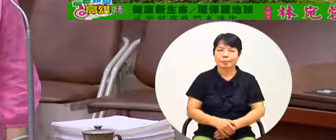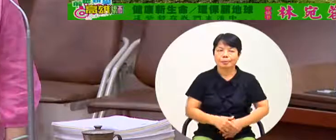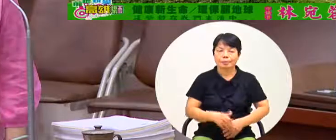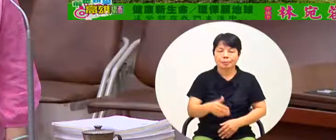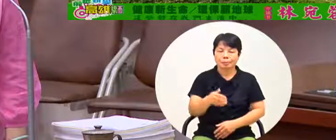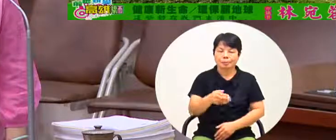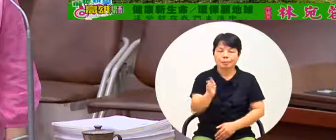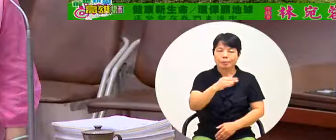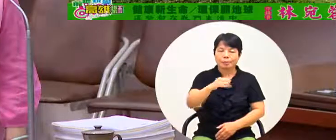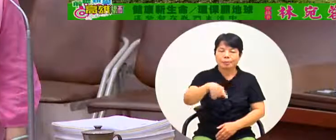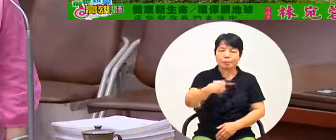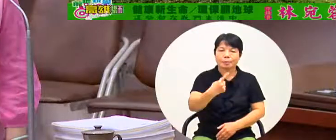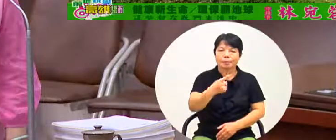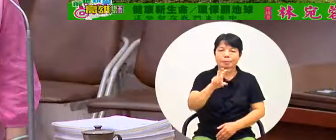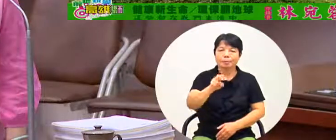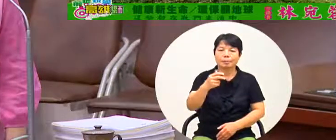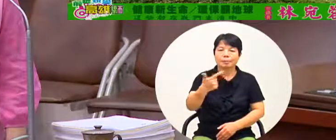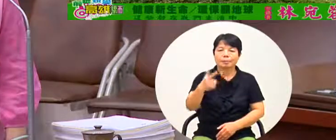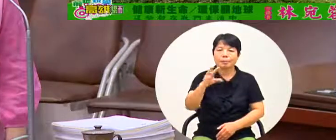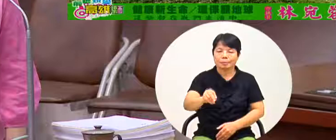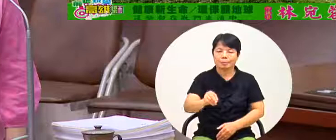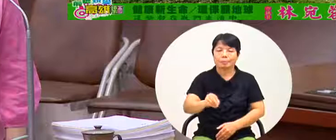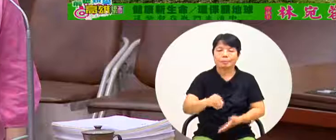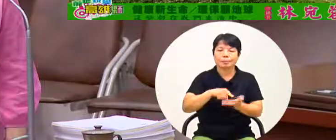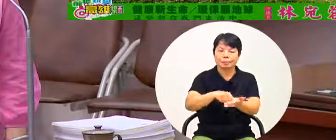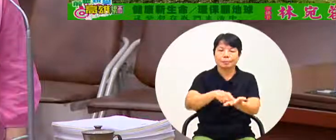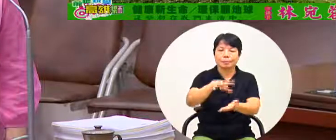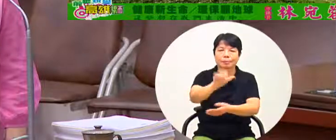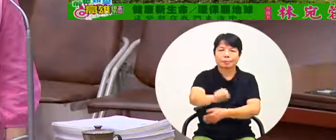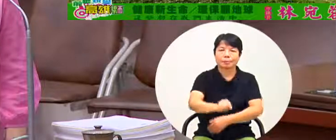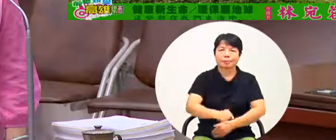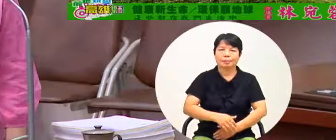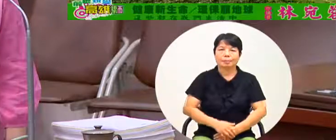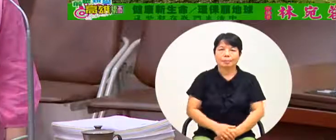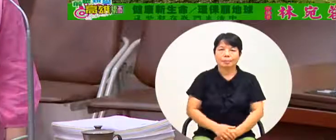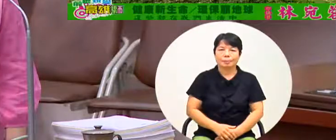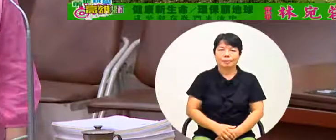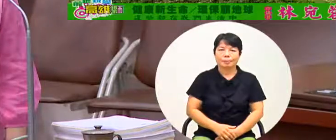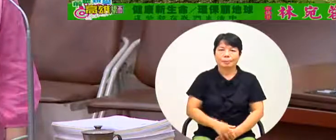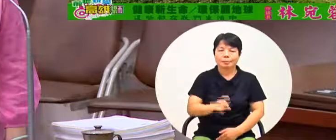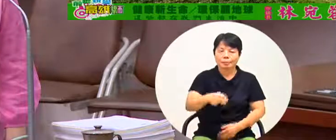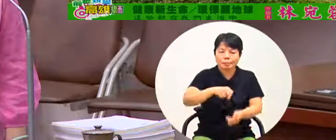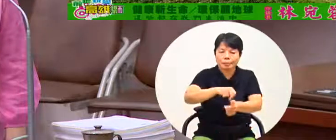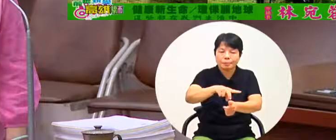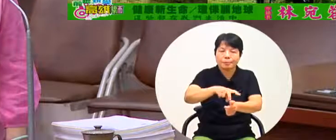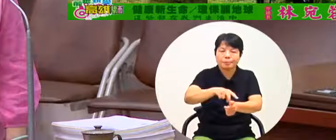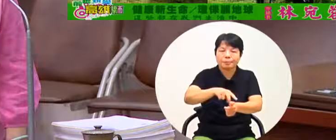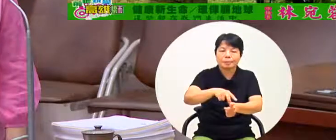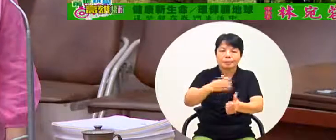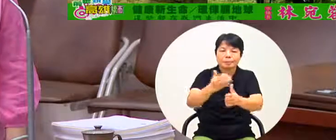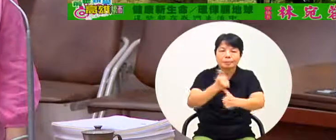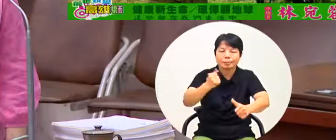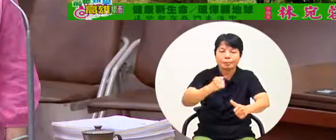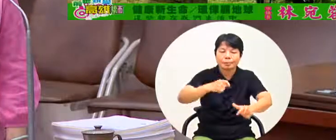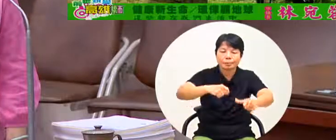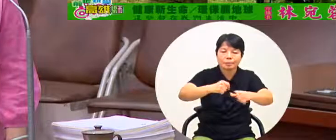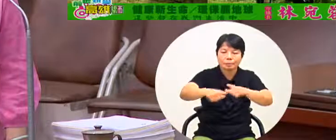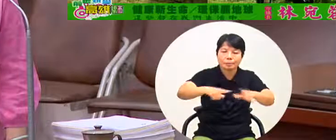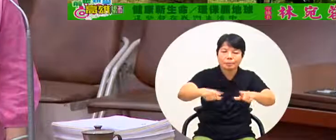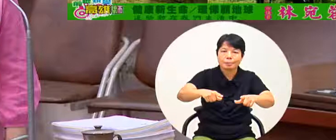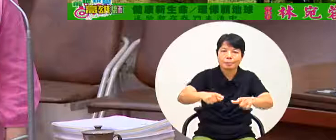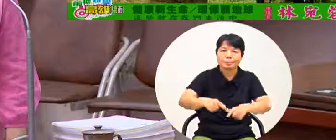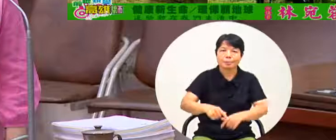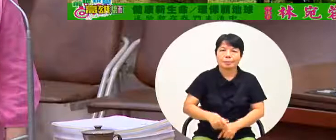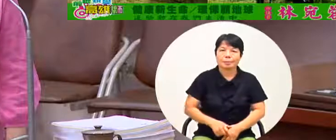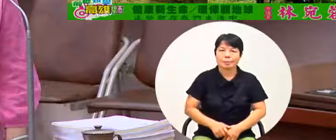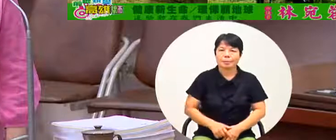9126万嘛哈、哦，那这个是一个养生公园哈、哦，也在这个本席已经啊、哦，